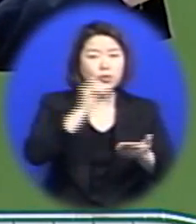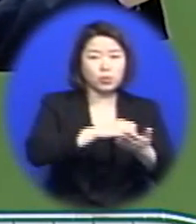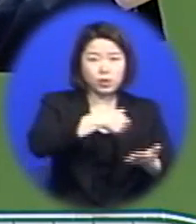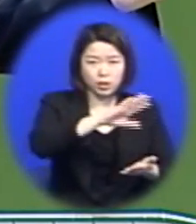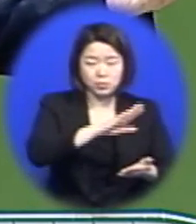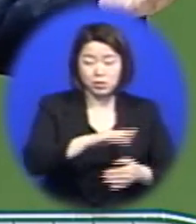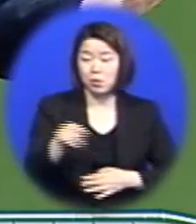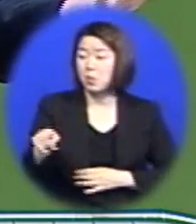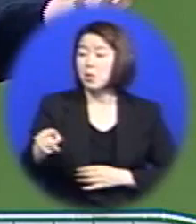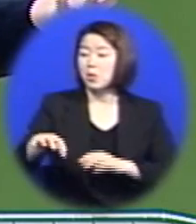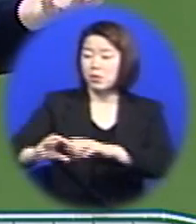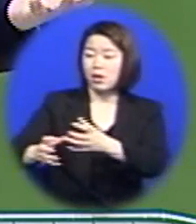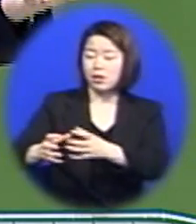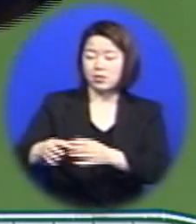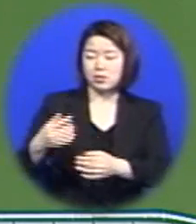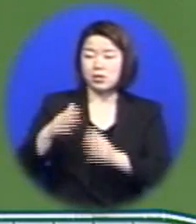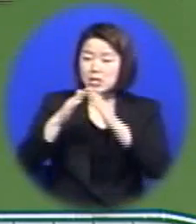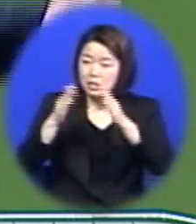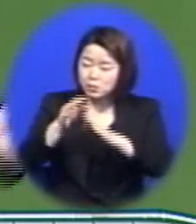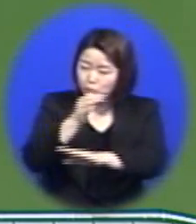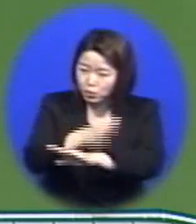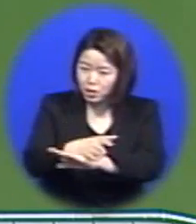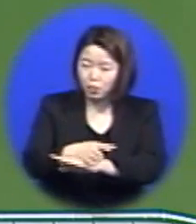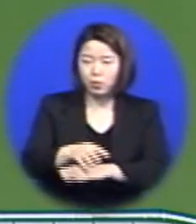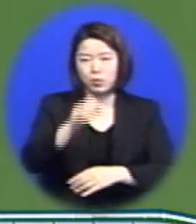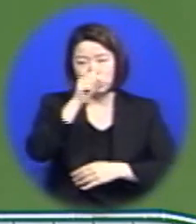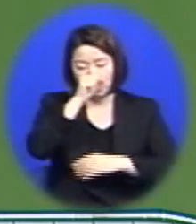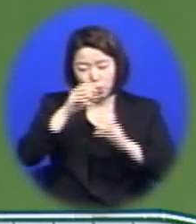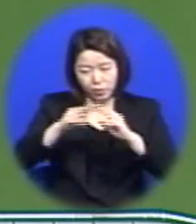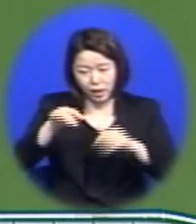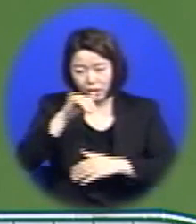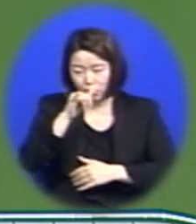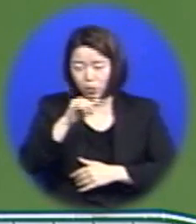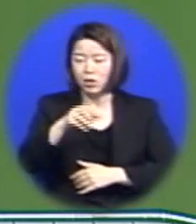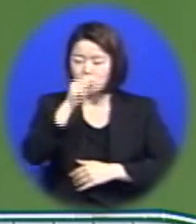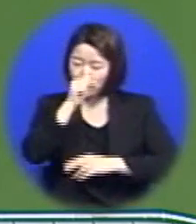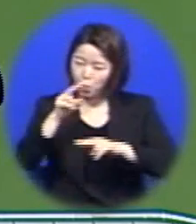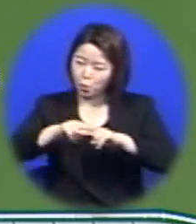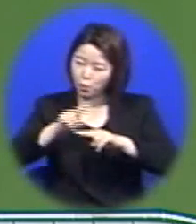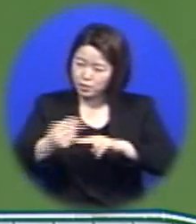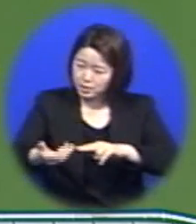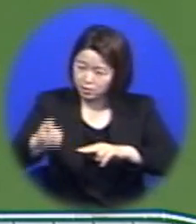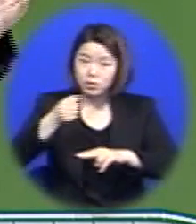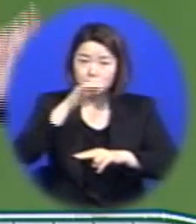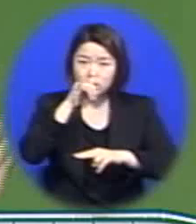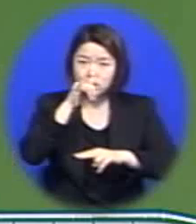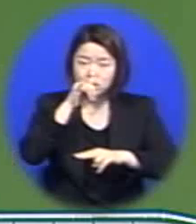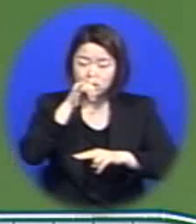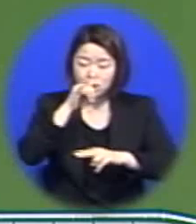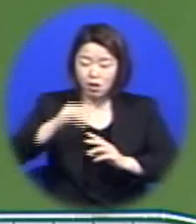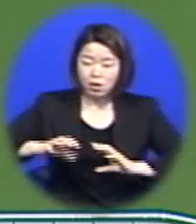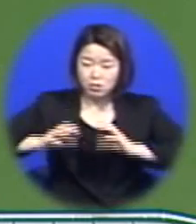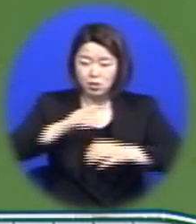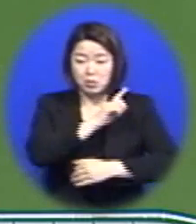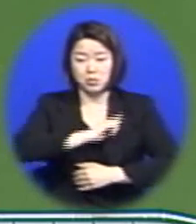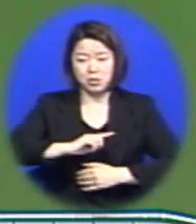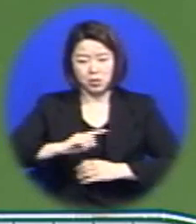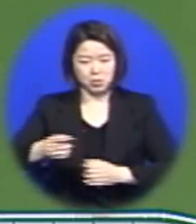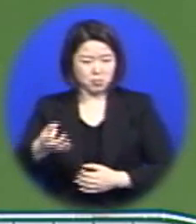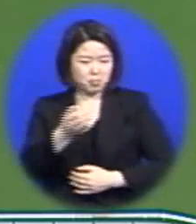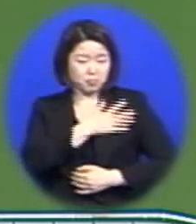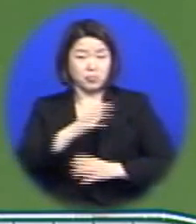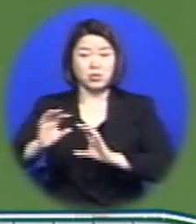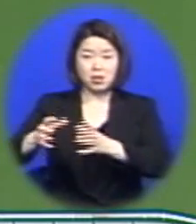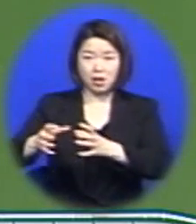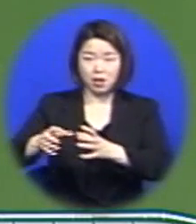샀어요 이미 좋은 지위도 얻었어요 그리고 세계에서 가장 부강한 나라예요